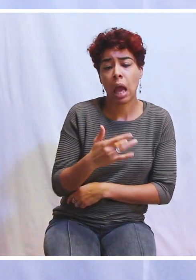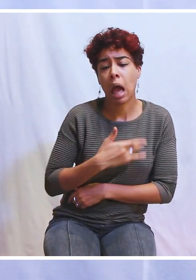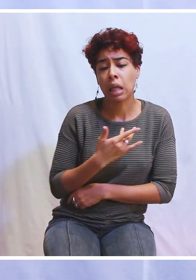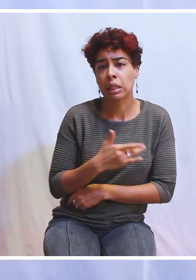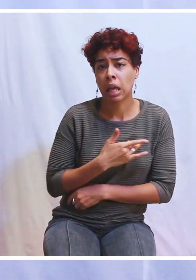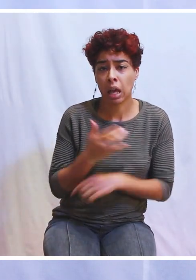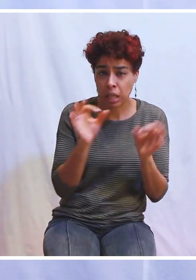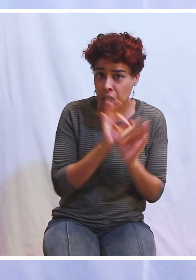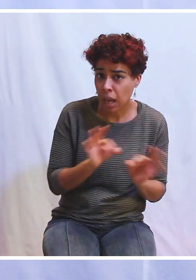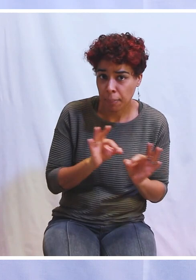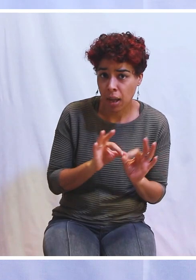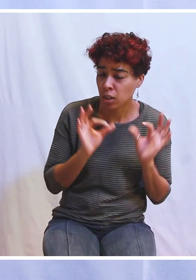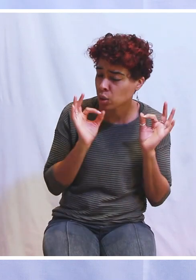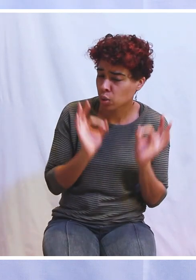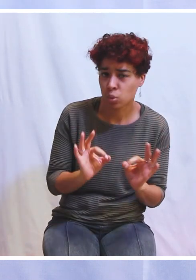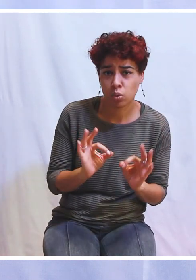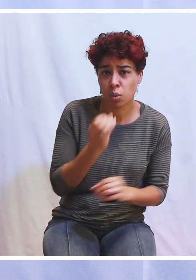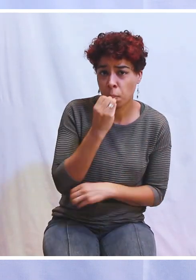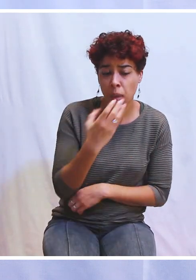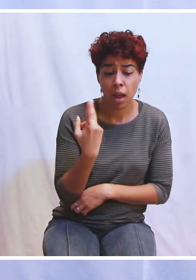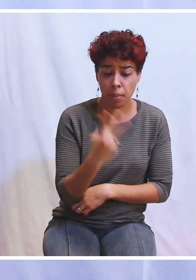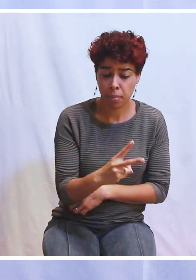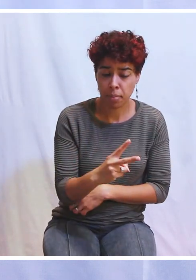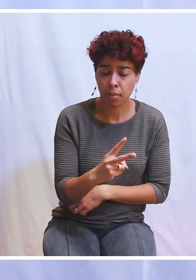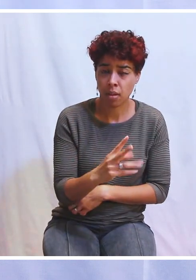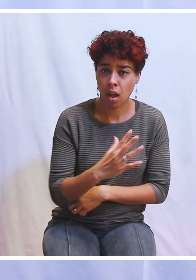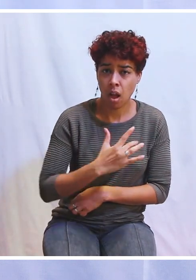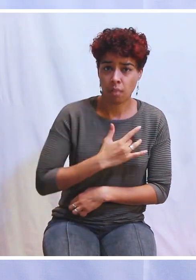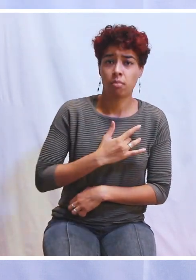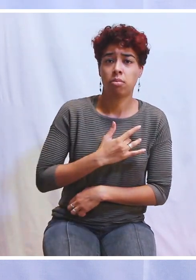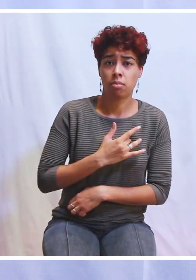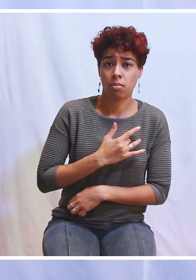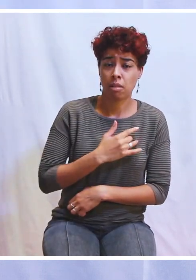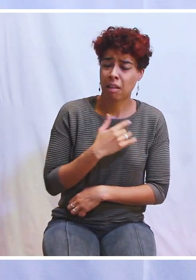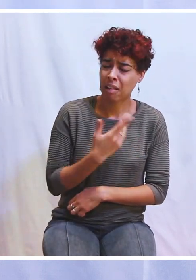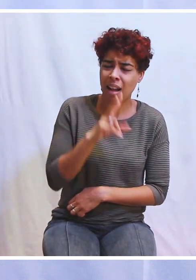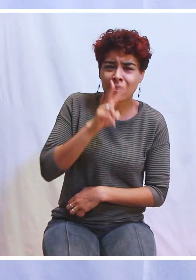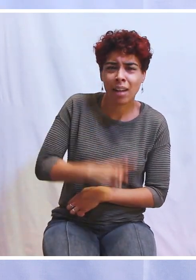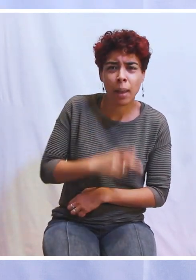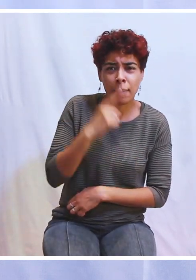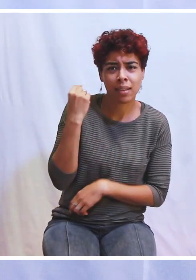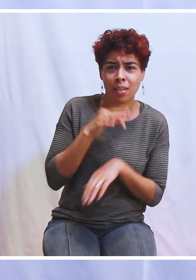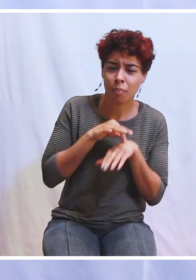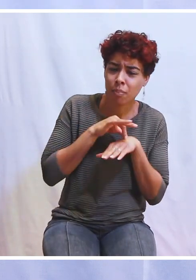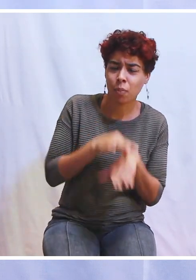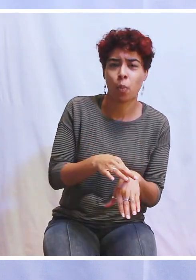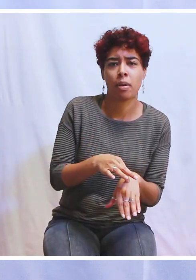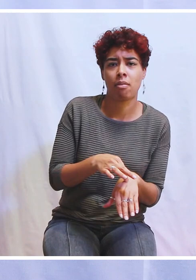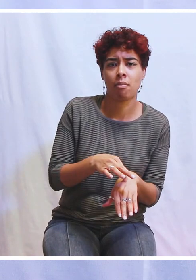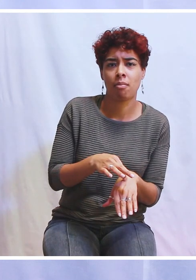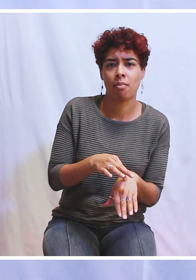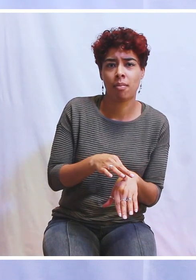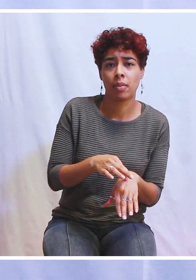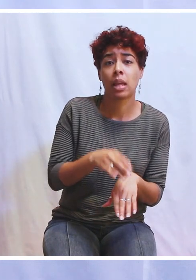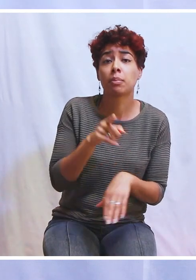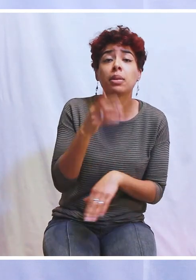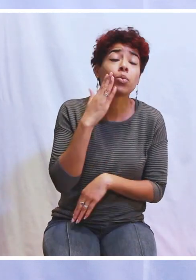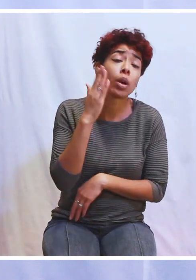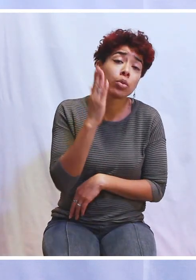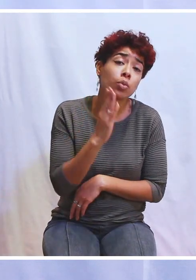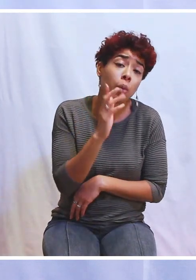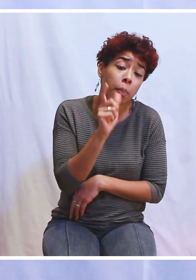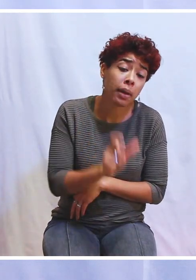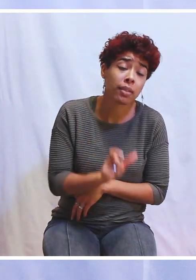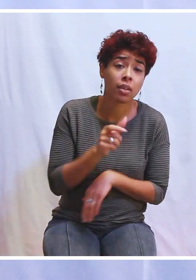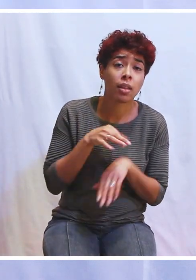que d'autres intérêts, le bien des brebis. On voit là le cœur de l'accompagnant. Est-ce que toi, quand tu veux aider quelqu'un,